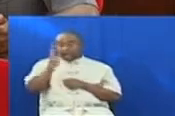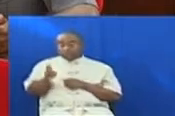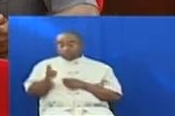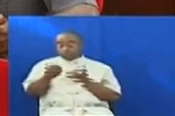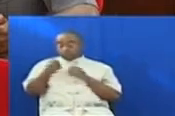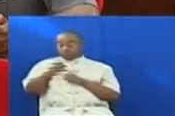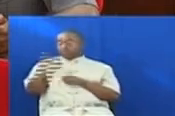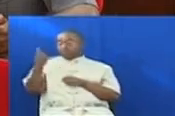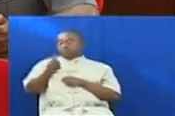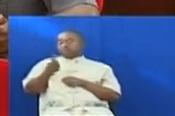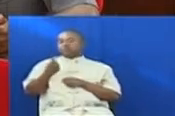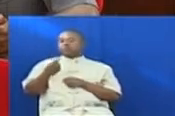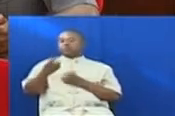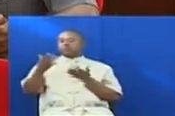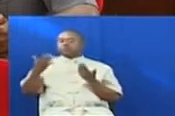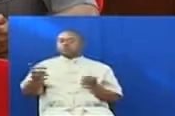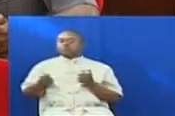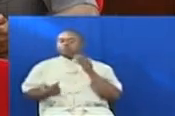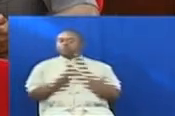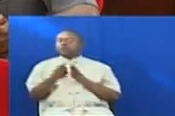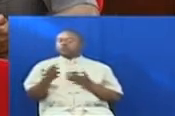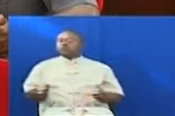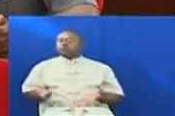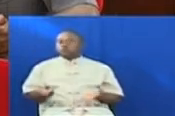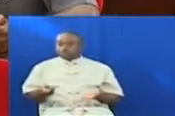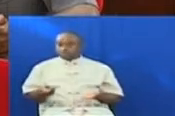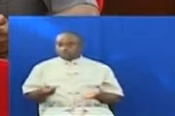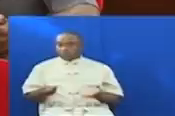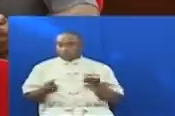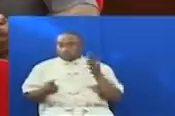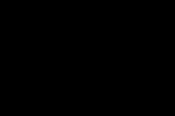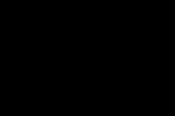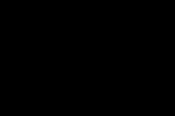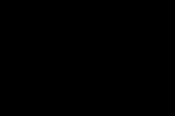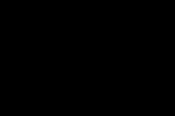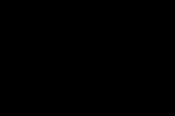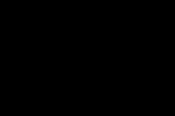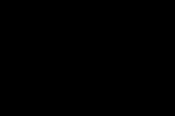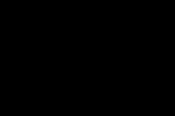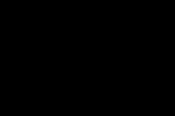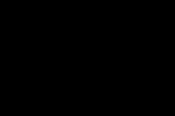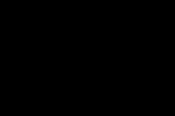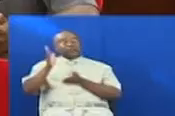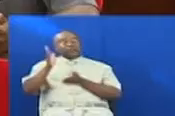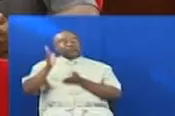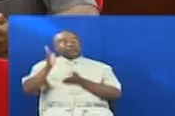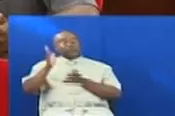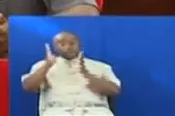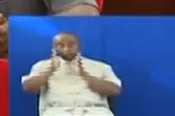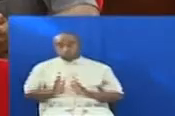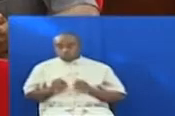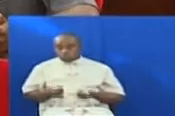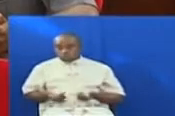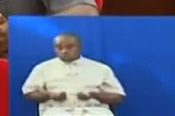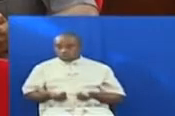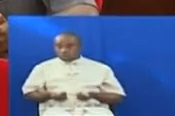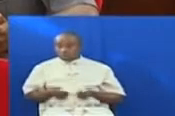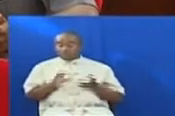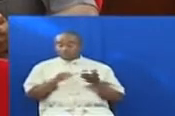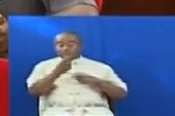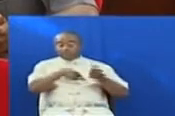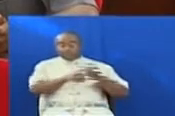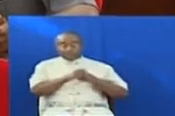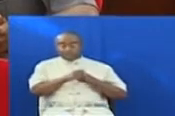yake. Sasa matokeo yake ni haya kwamba fedha zinakusana na serikali kuu, lakini kupelekwa kwenye halmashauri kwa wakati imekuwa